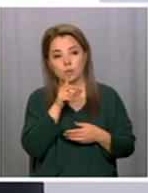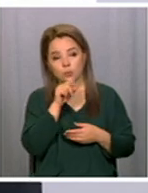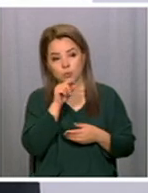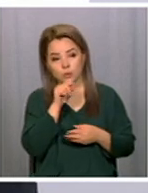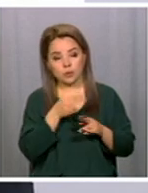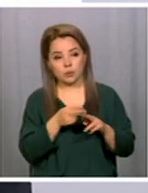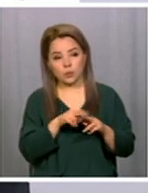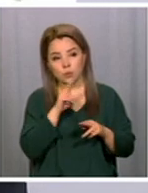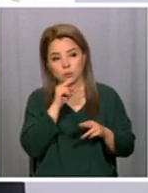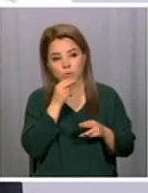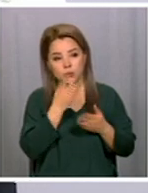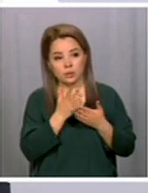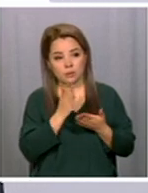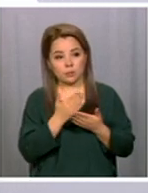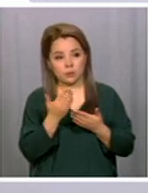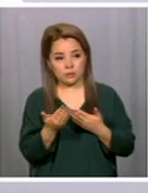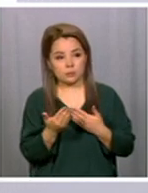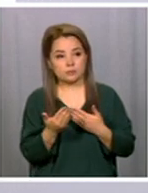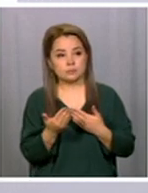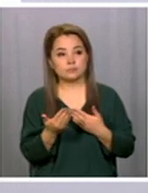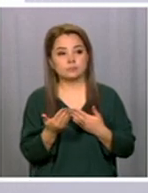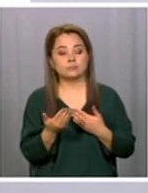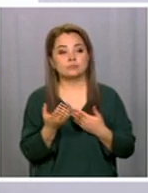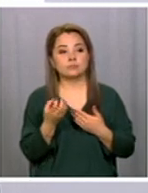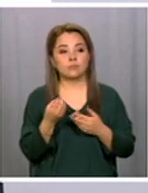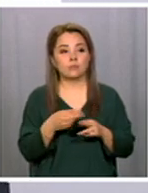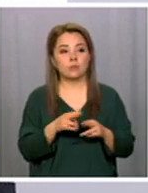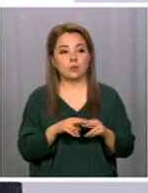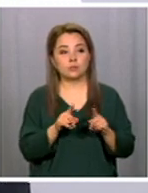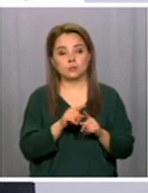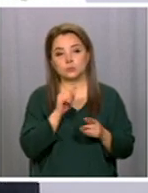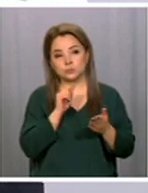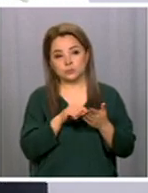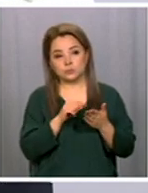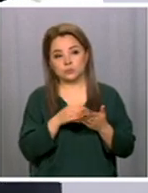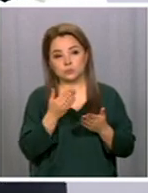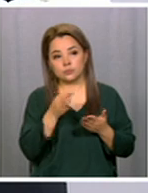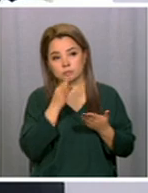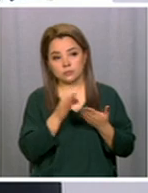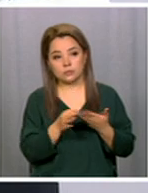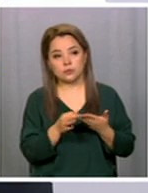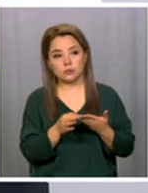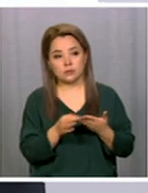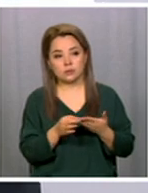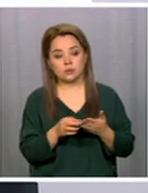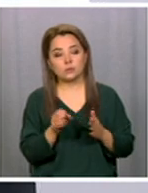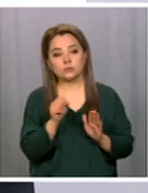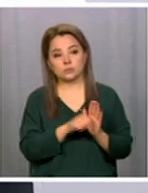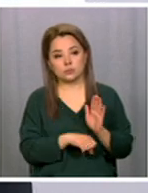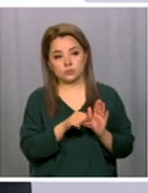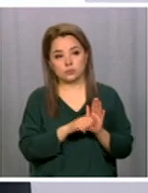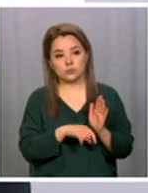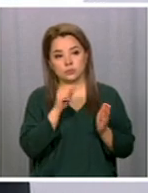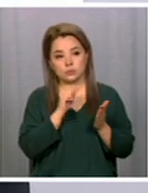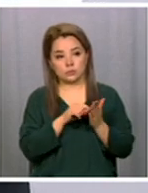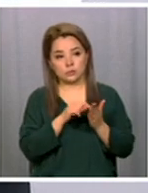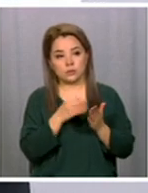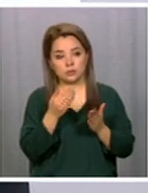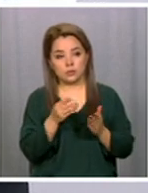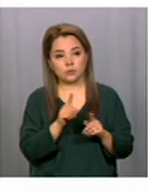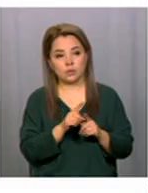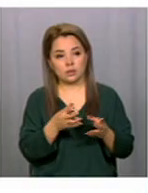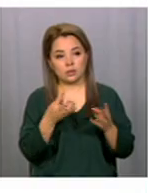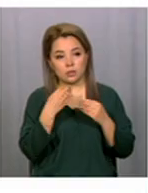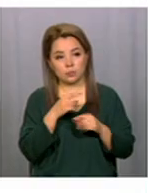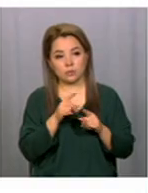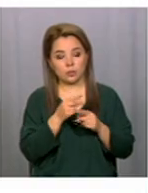болады, яғни құстарды байқауға болады. Ал ол құстарды жыртқыш құстар, яғни бүркіттер жеп